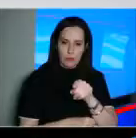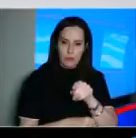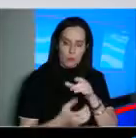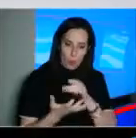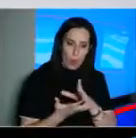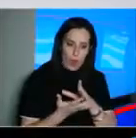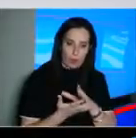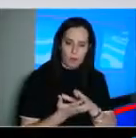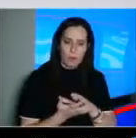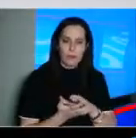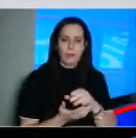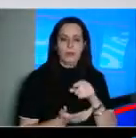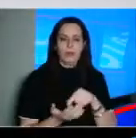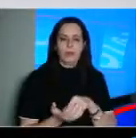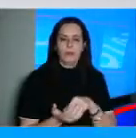התפוטר, אלי סבתי,